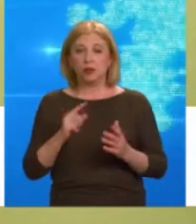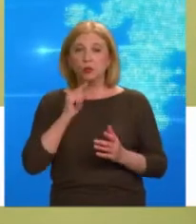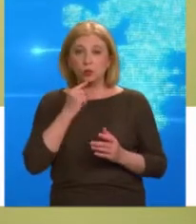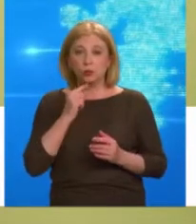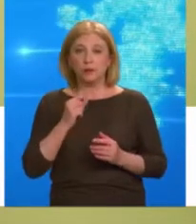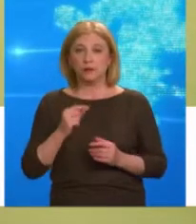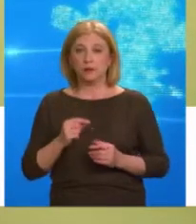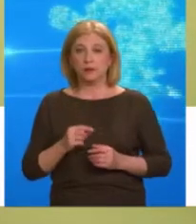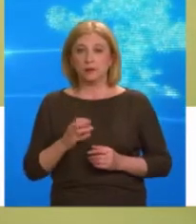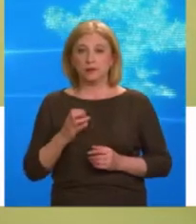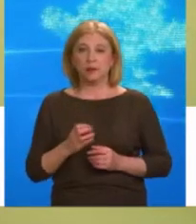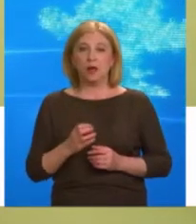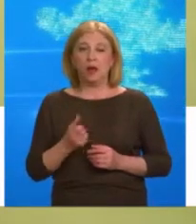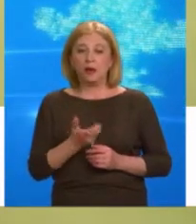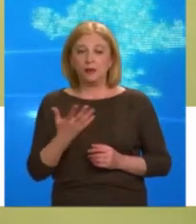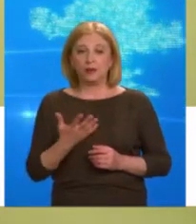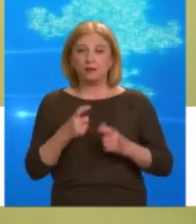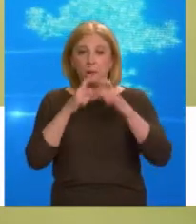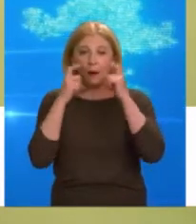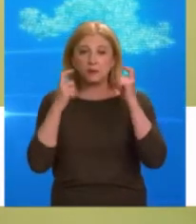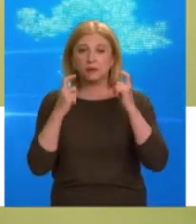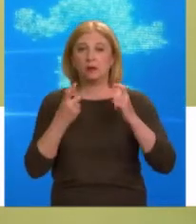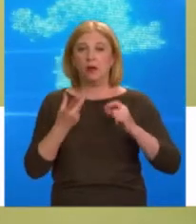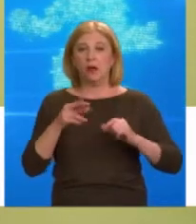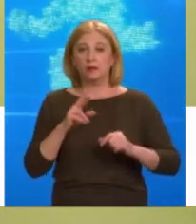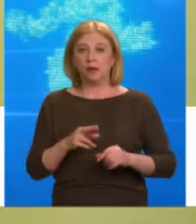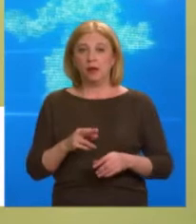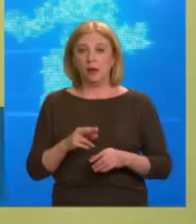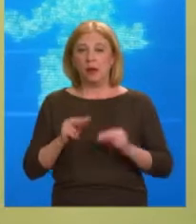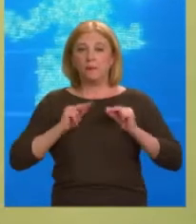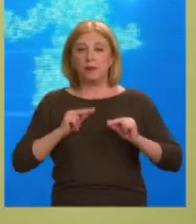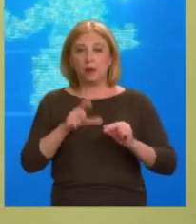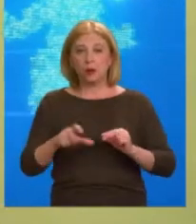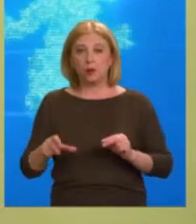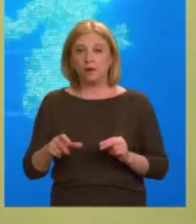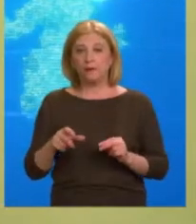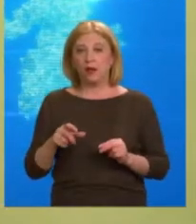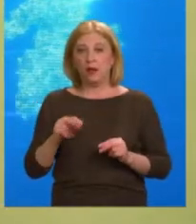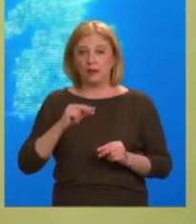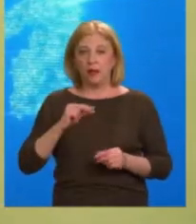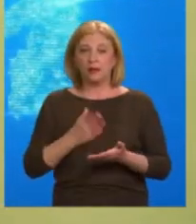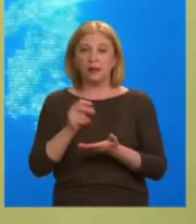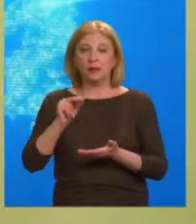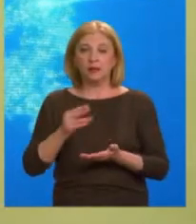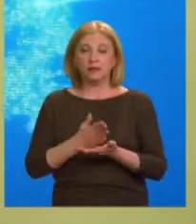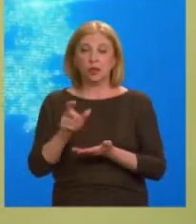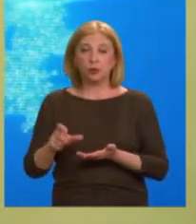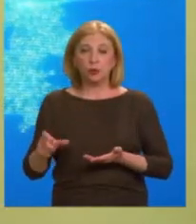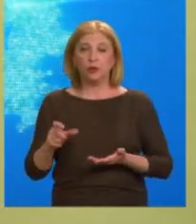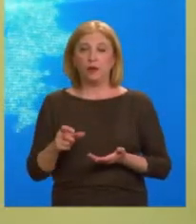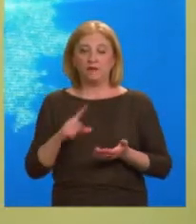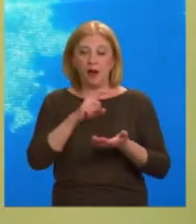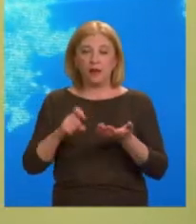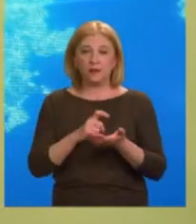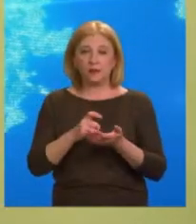с количеством масок для педагогов, для сотрудников. Антисептики очень